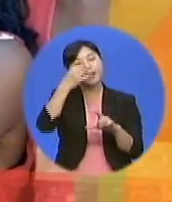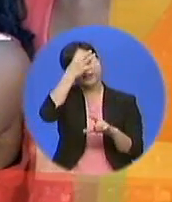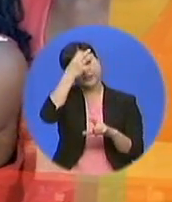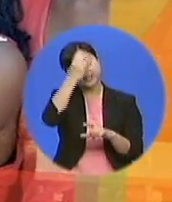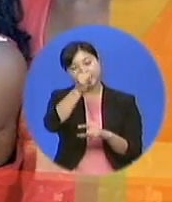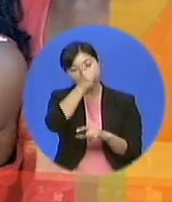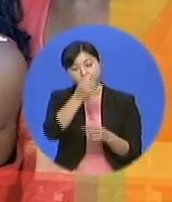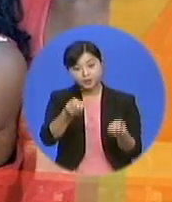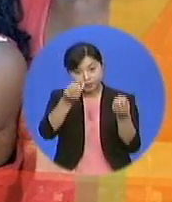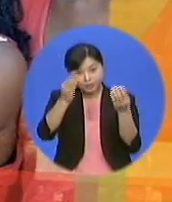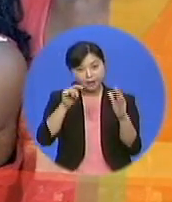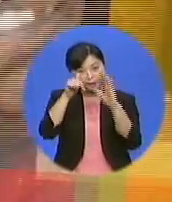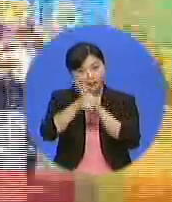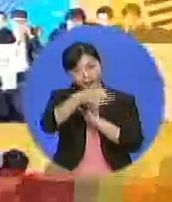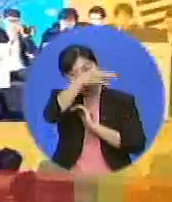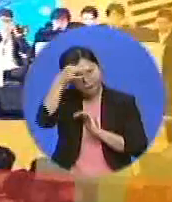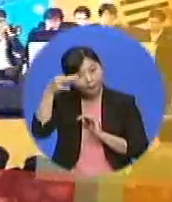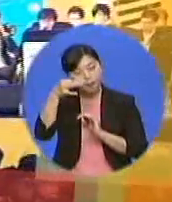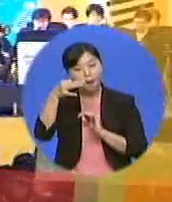감상하세요.